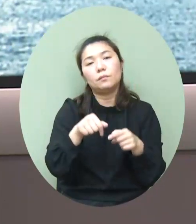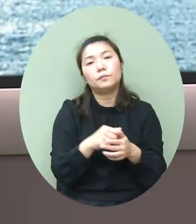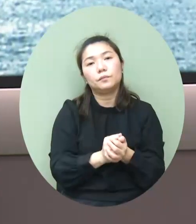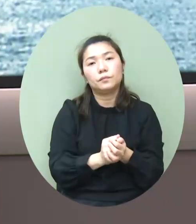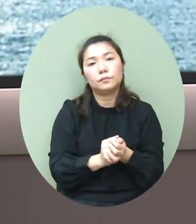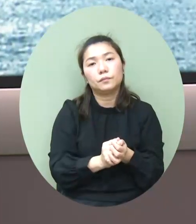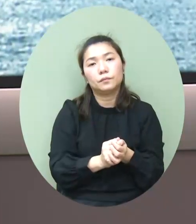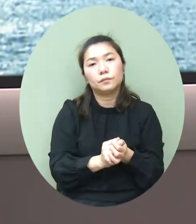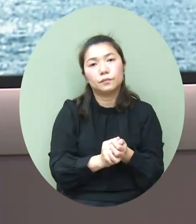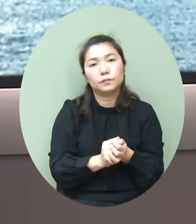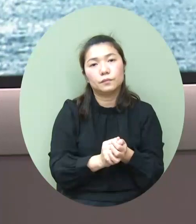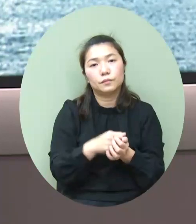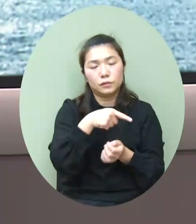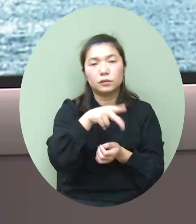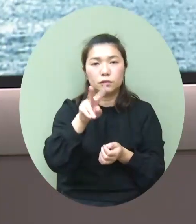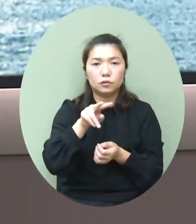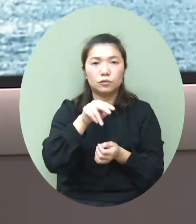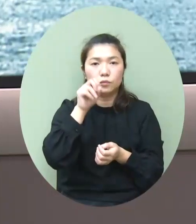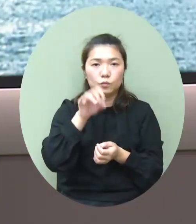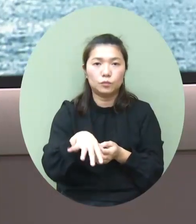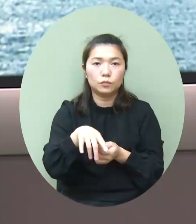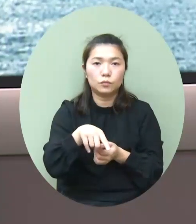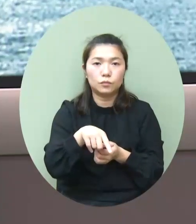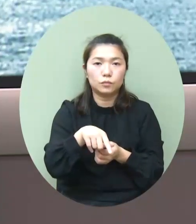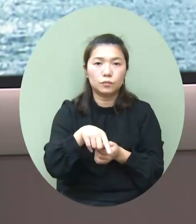接收新冠肺炎的病人，